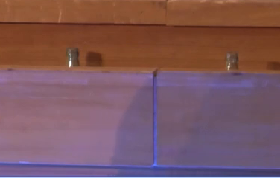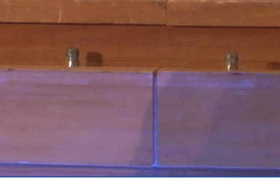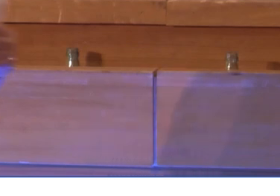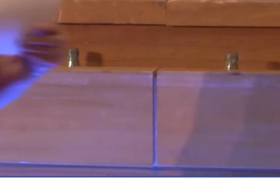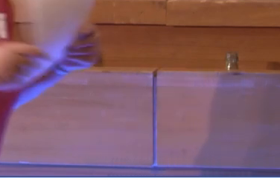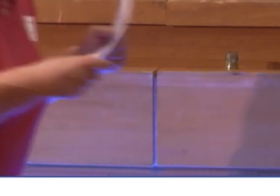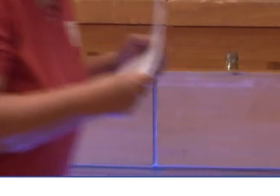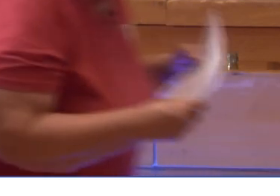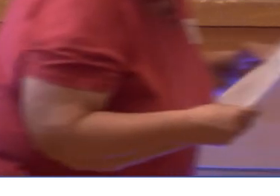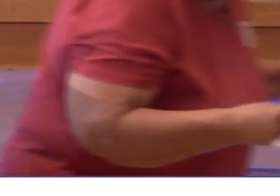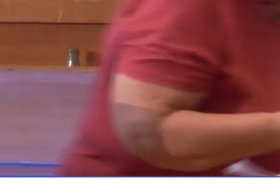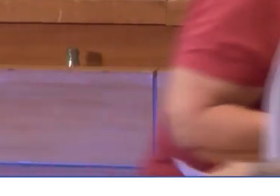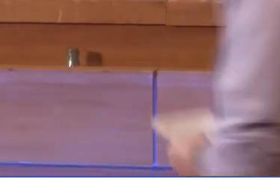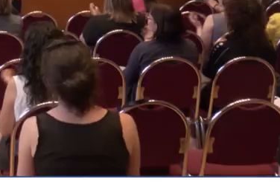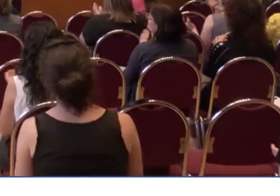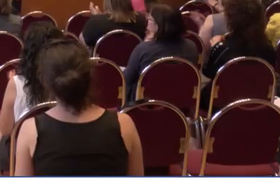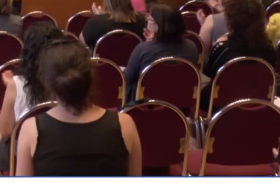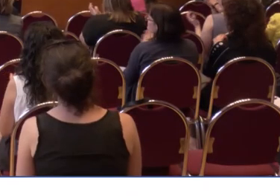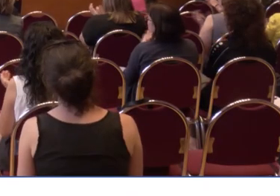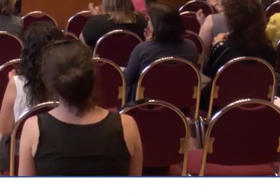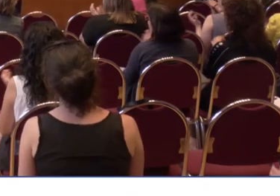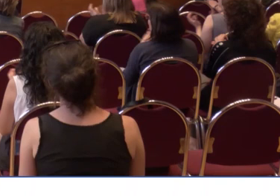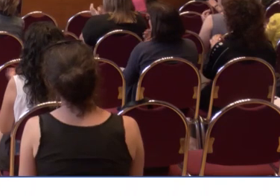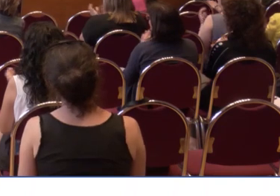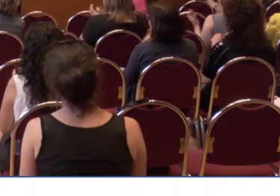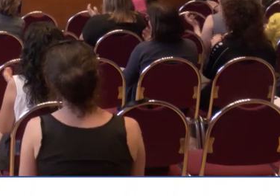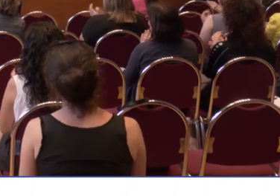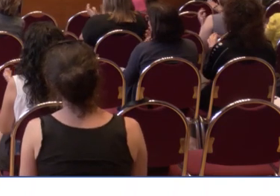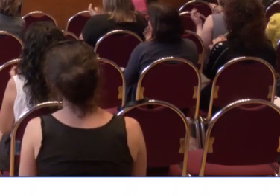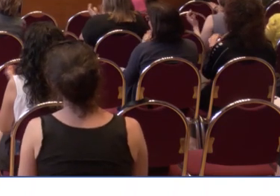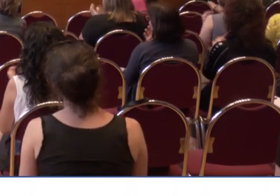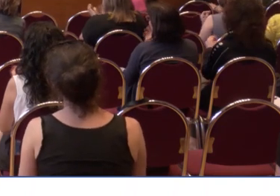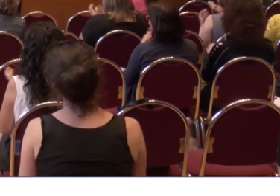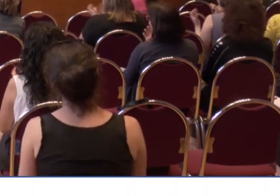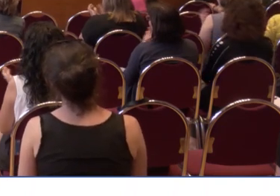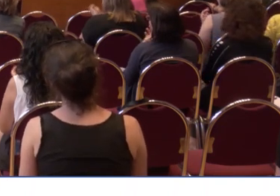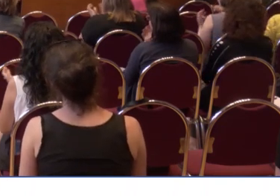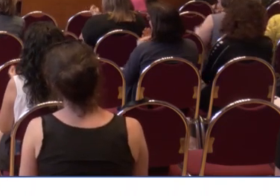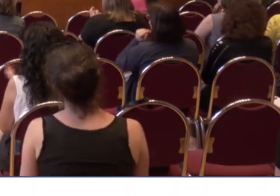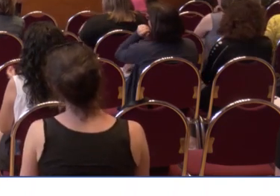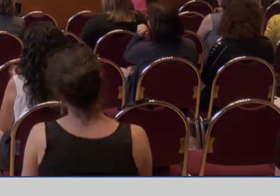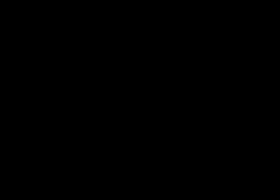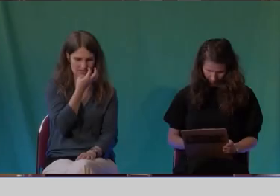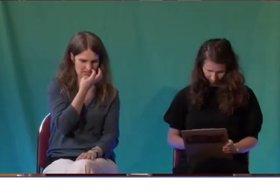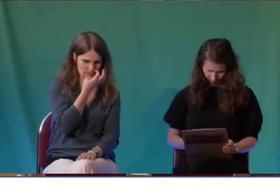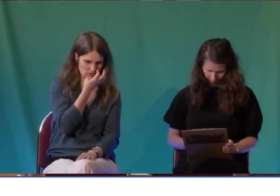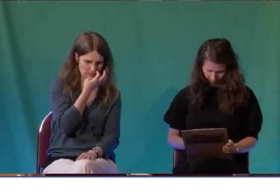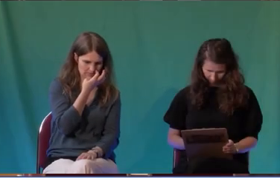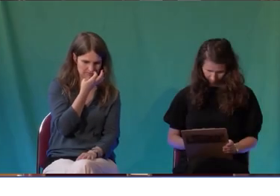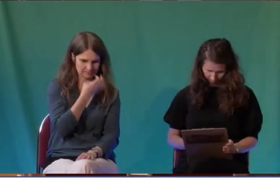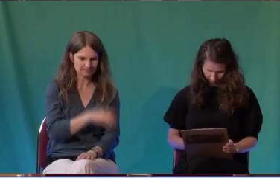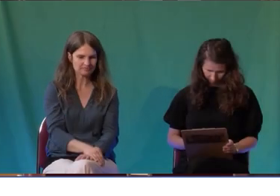danke für das Schlusswort ganz herzlichen Dank an das Podium dass sie sich den Fragen gestellt haben